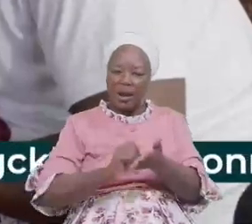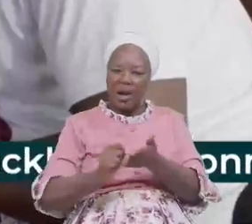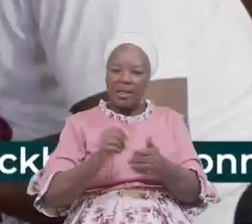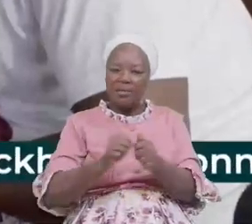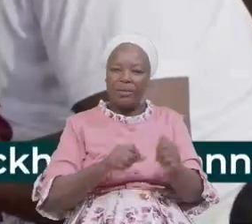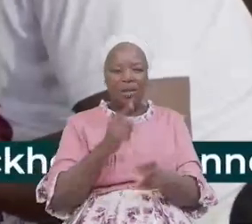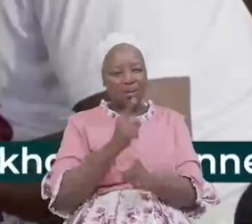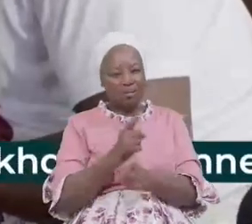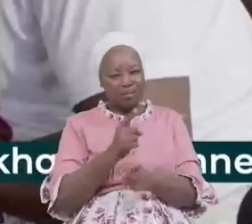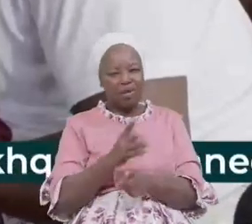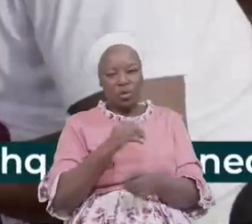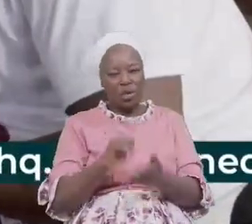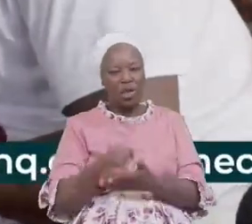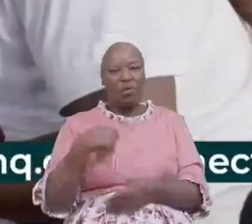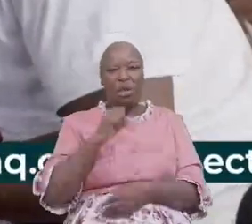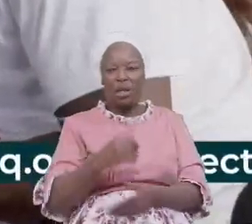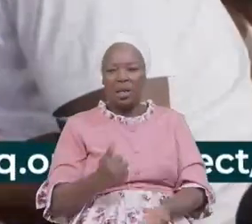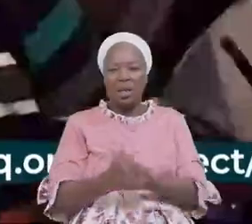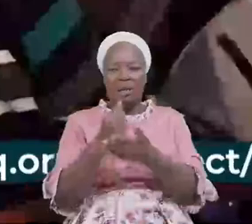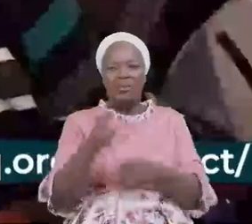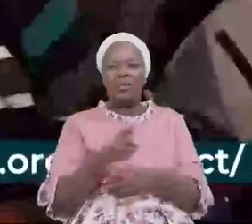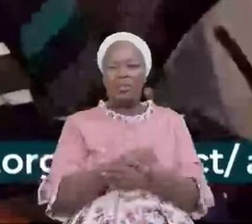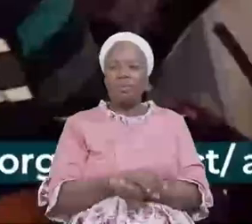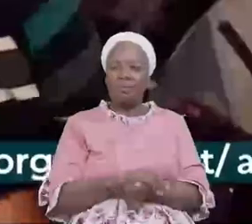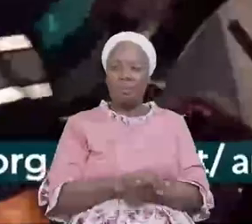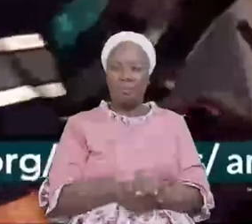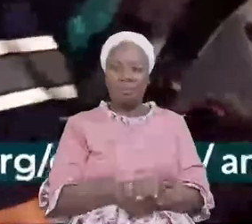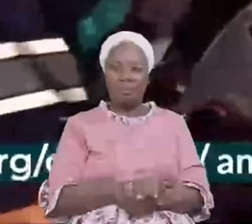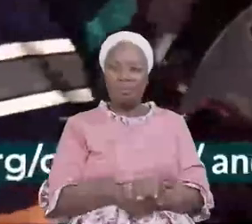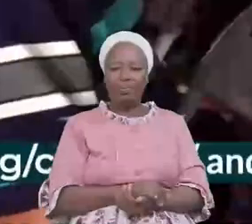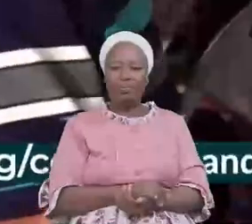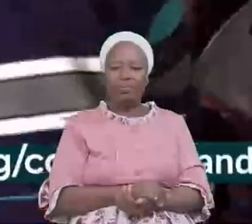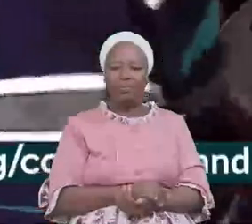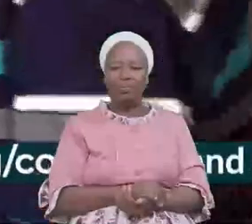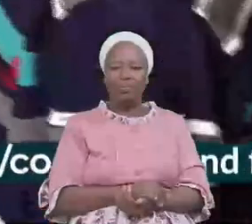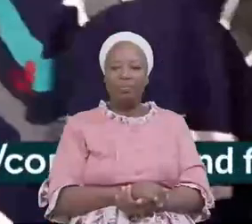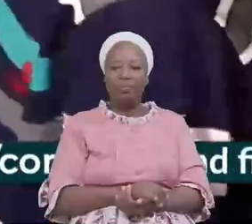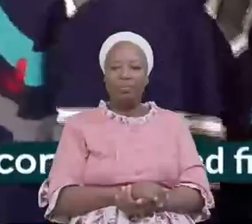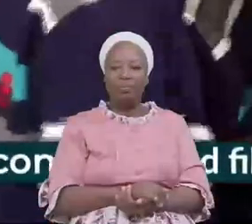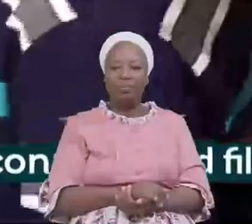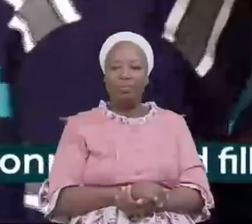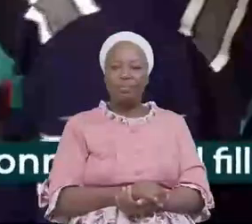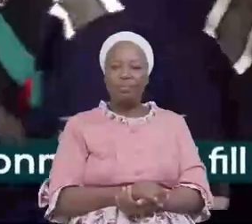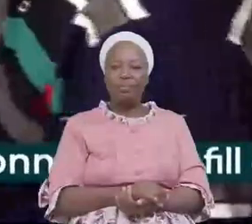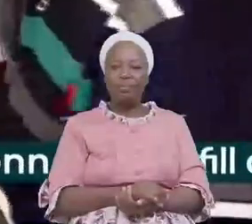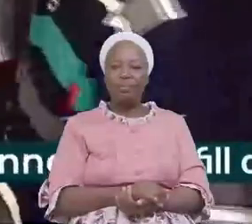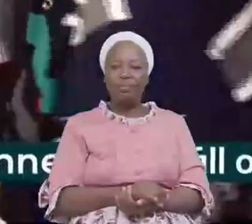Alors, conseillez, faisons rapidement, n'importe où vous êtes, dans une église locale, sur un champ de